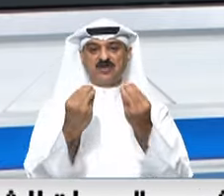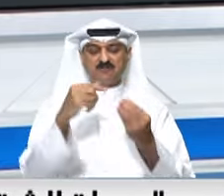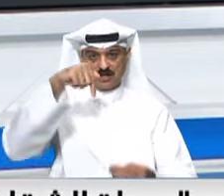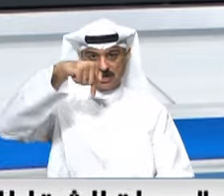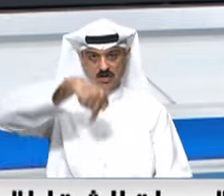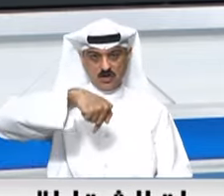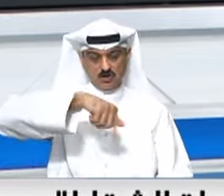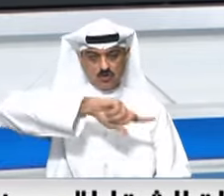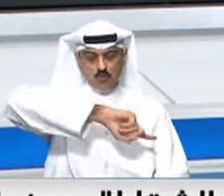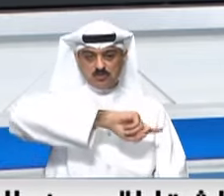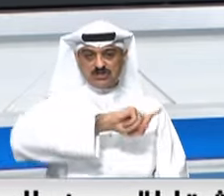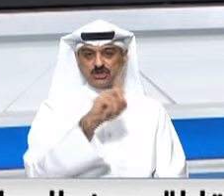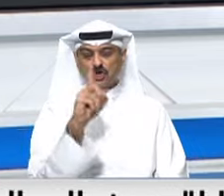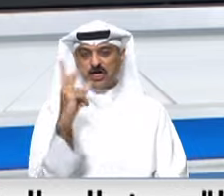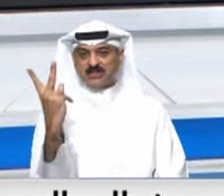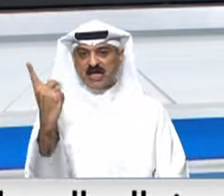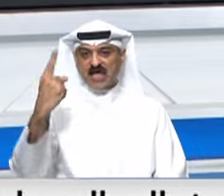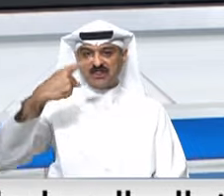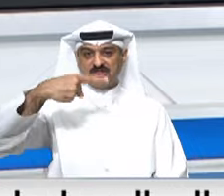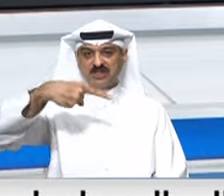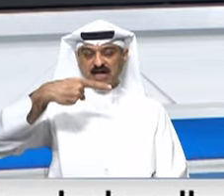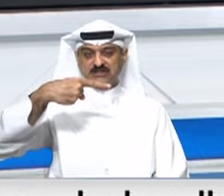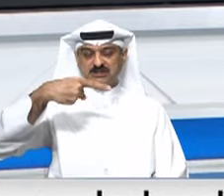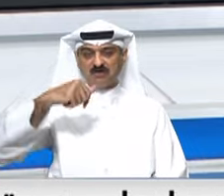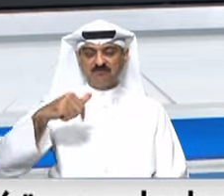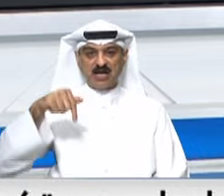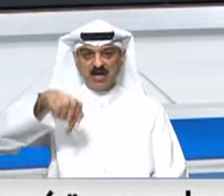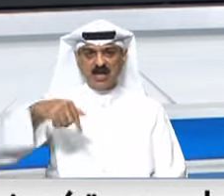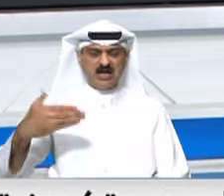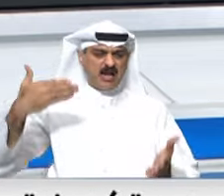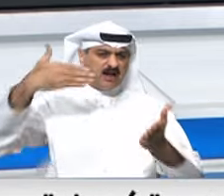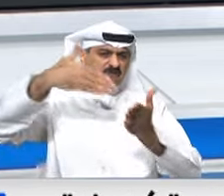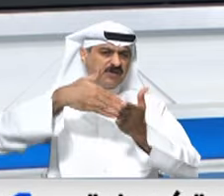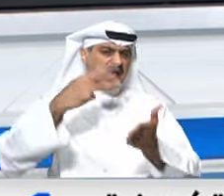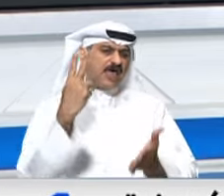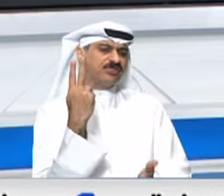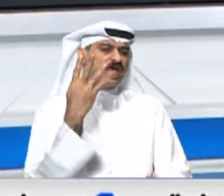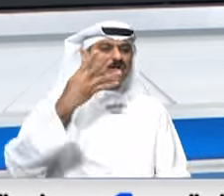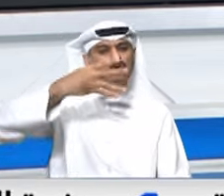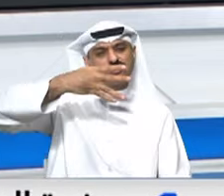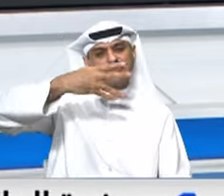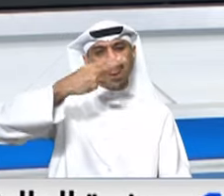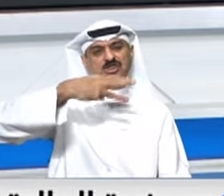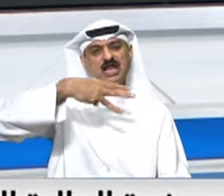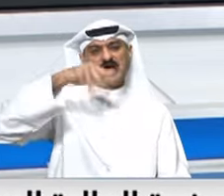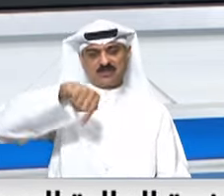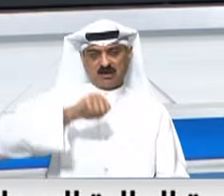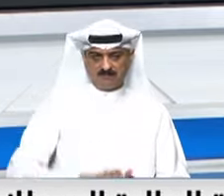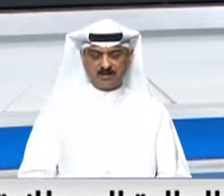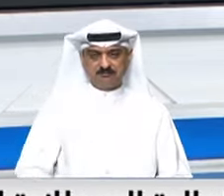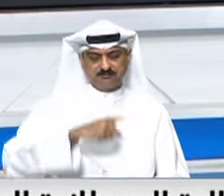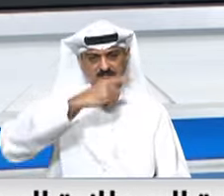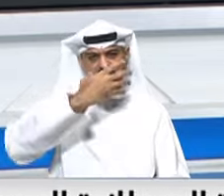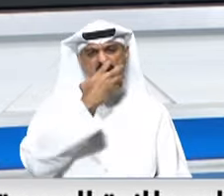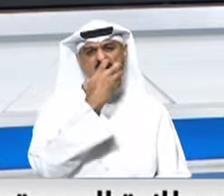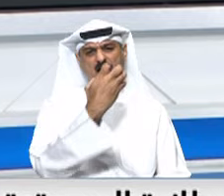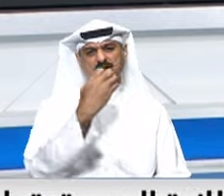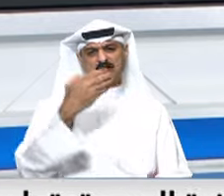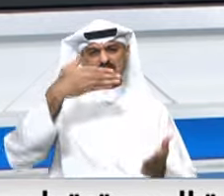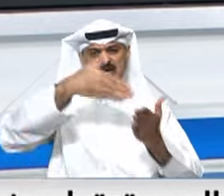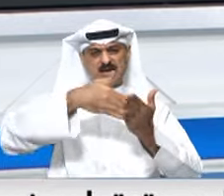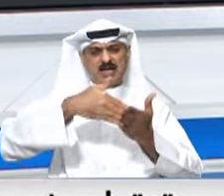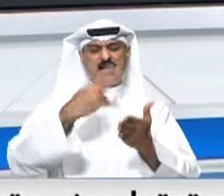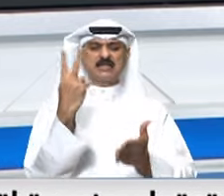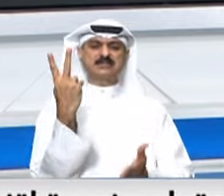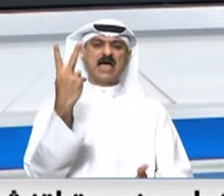الساعه سما صافيه كحد اقصى سرعه الرياح تصل الليله الى 32 م في الساعه اجواء حاره للساعه 12 ودرجات الحراره